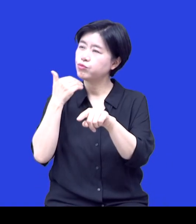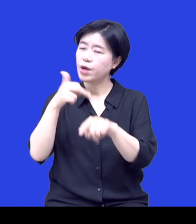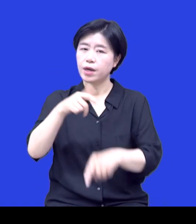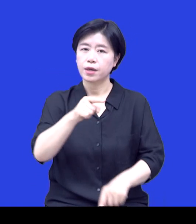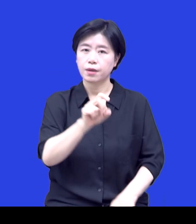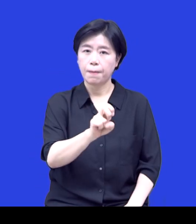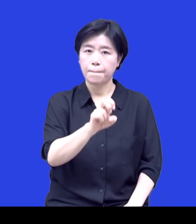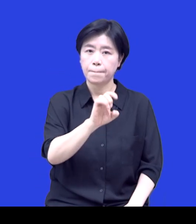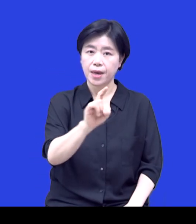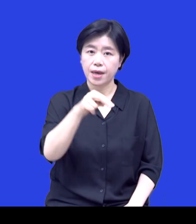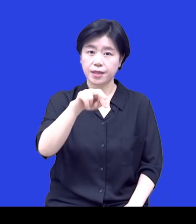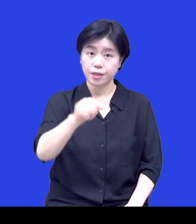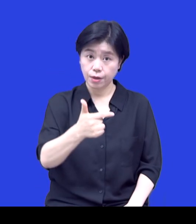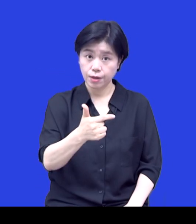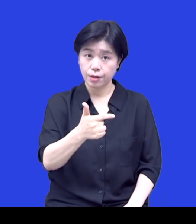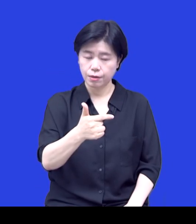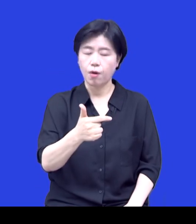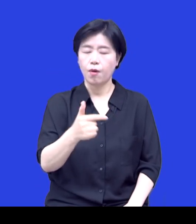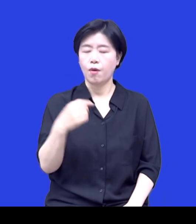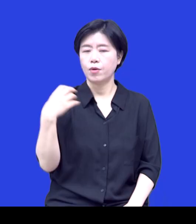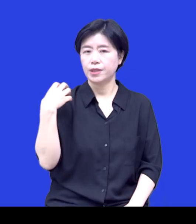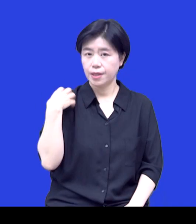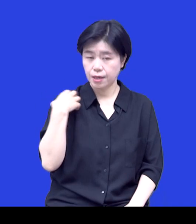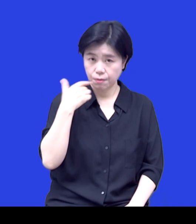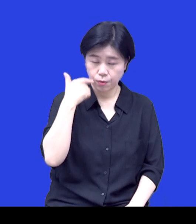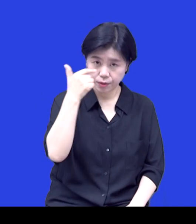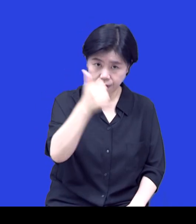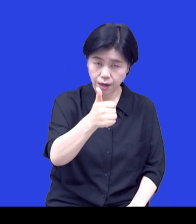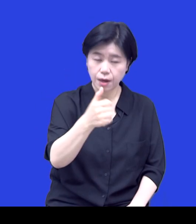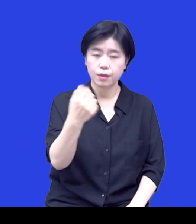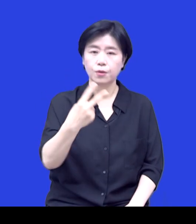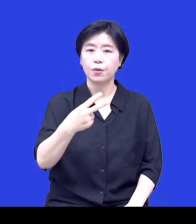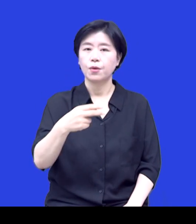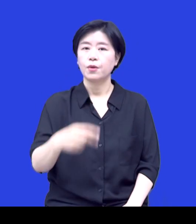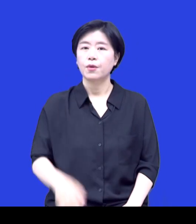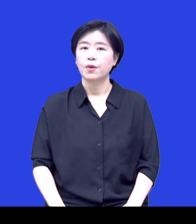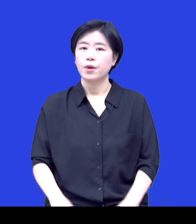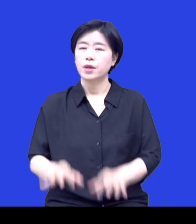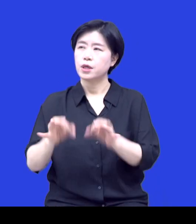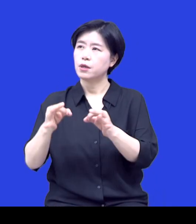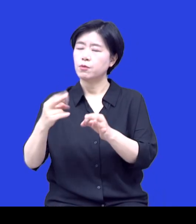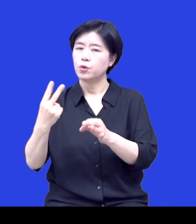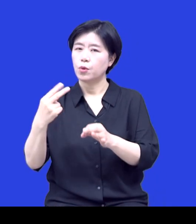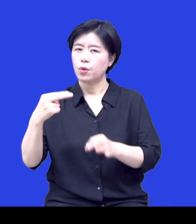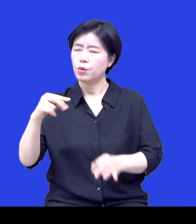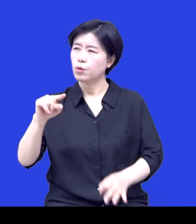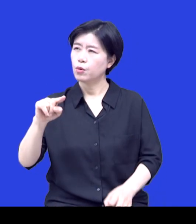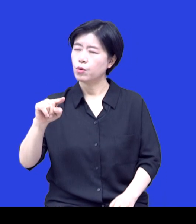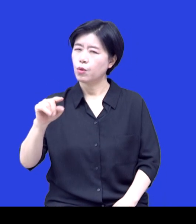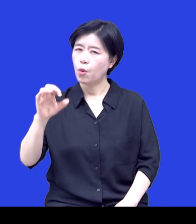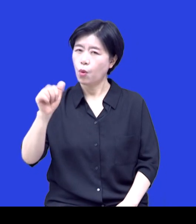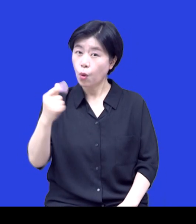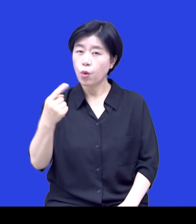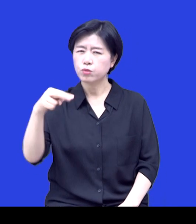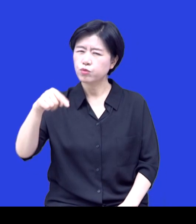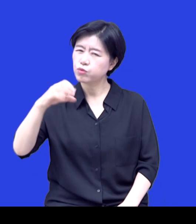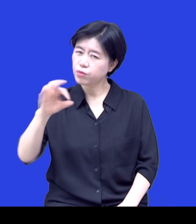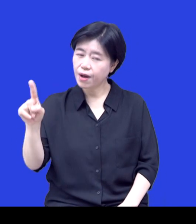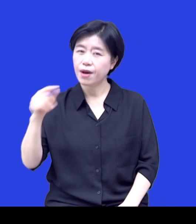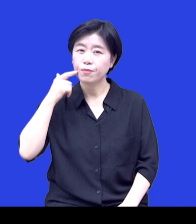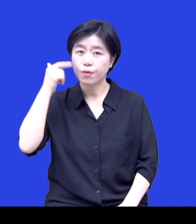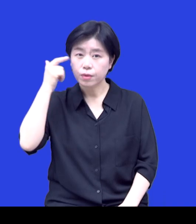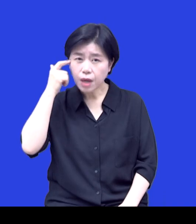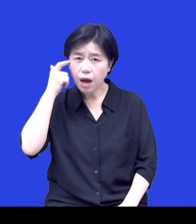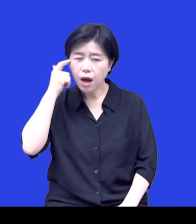컴패션의 저스틴 목사님, 서정인 목사님, 또 예. 서정인 목사님, 그리고 여수. 김요서 목사님, 예. 그때 막 다 같이 와서 친구가